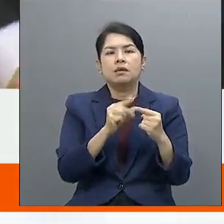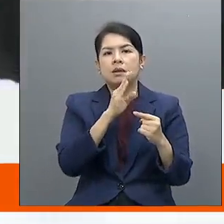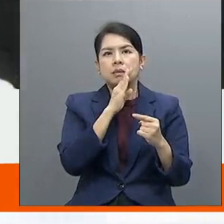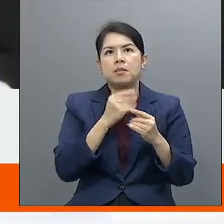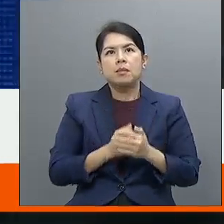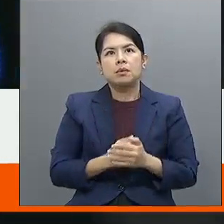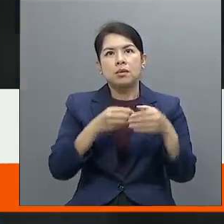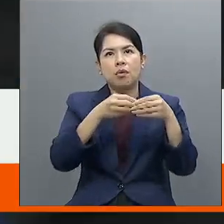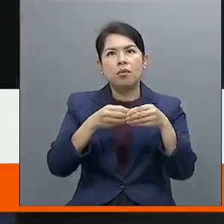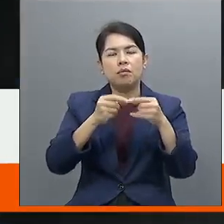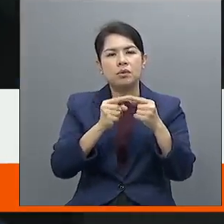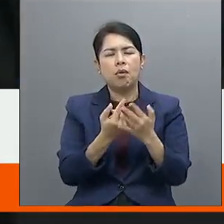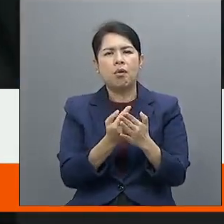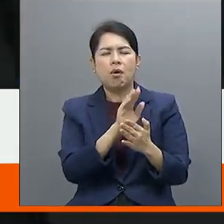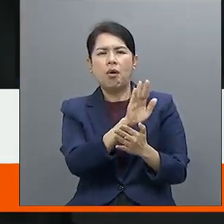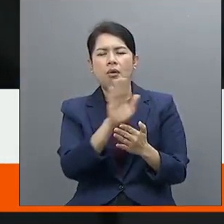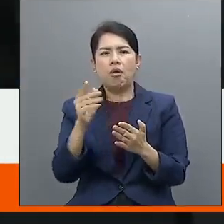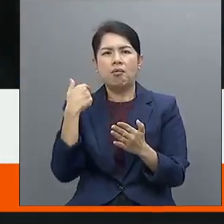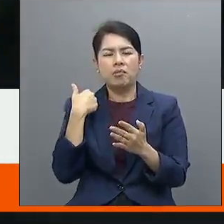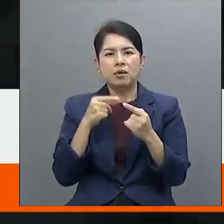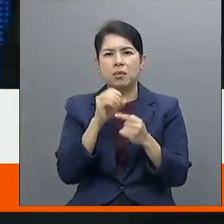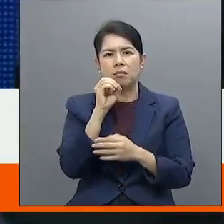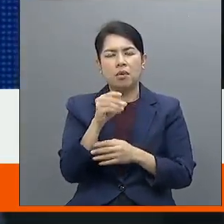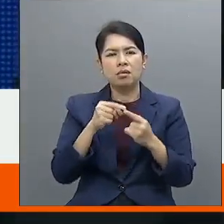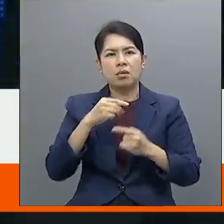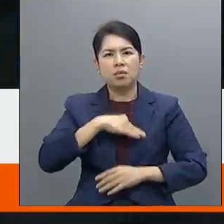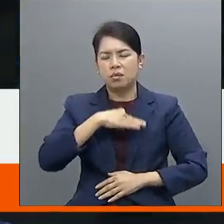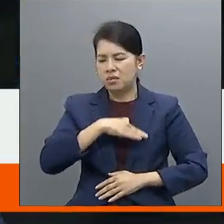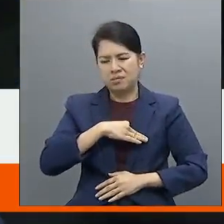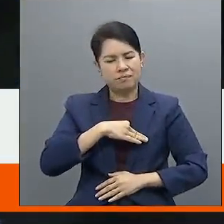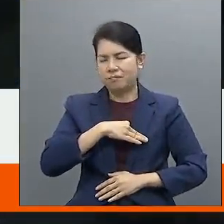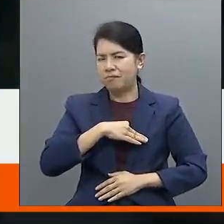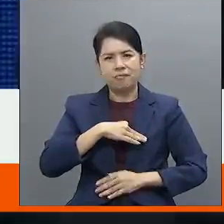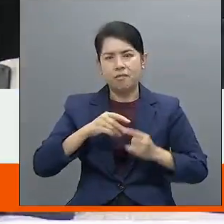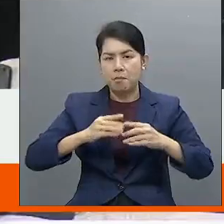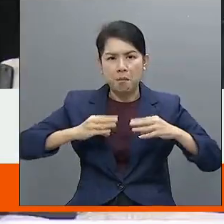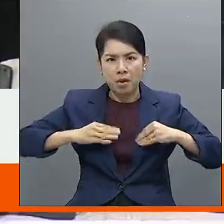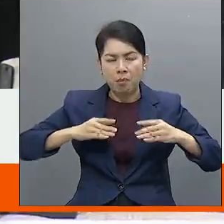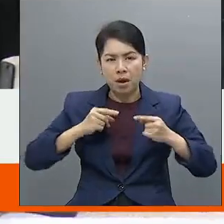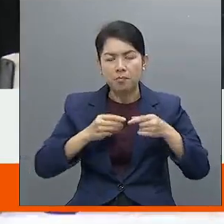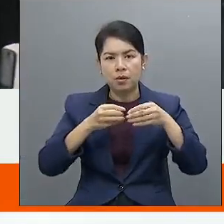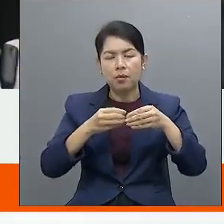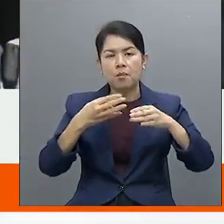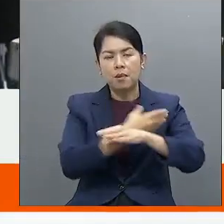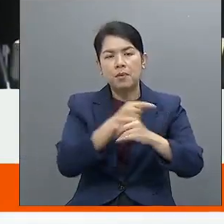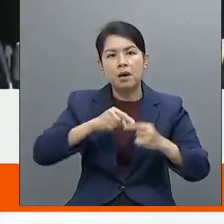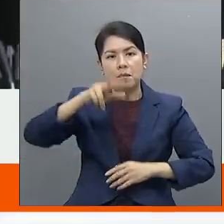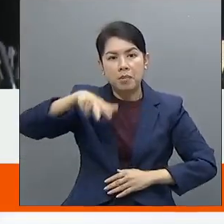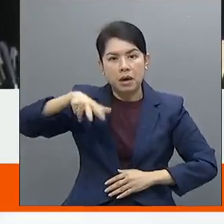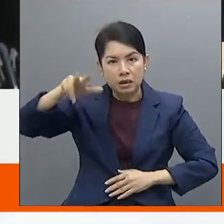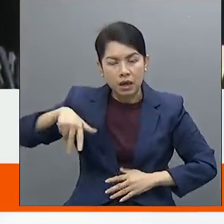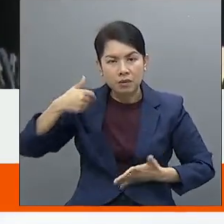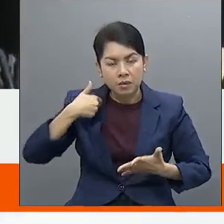บาทของเพื่อไทยออกมาชัดเจนในสื่ออะไรสื่อออนไลน์สื่อโซเชียลต่างๆเนี่ยตรงนั้นเนี่ยจะช่ว